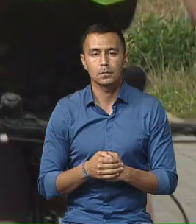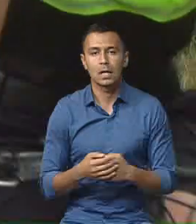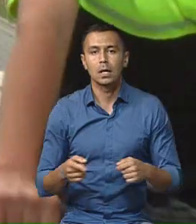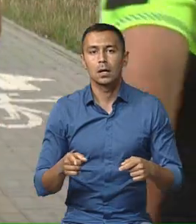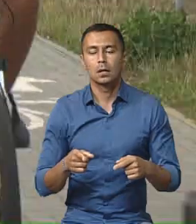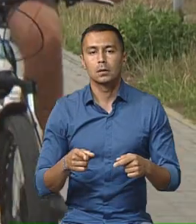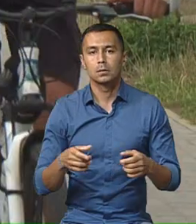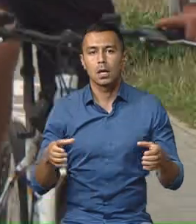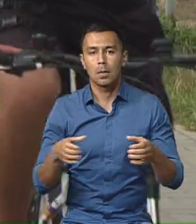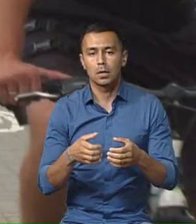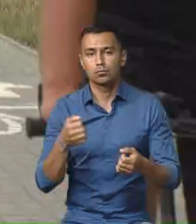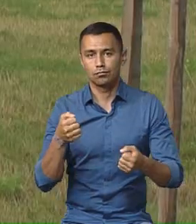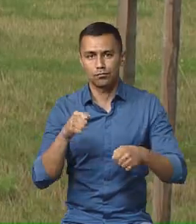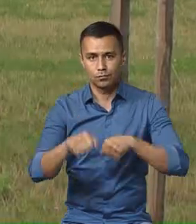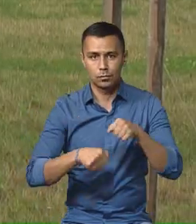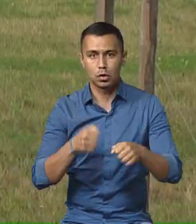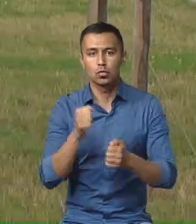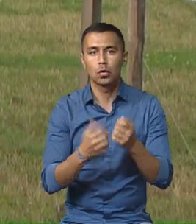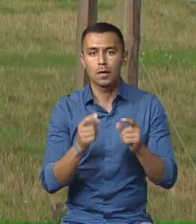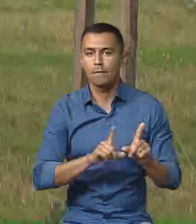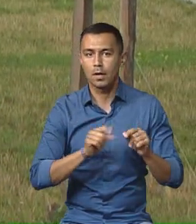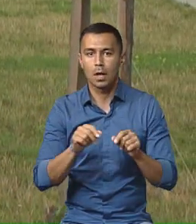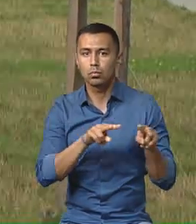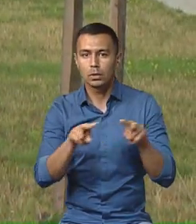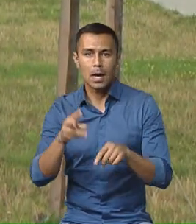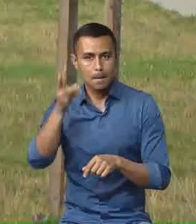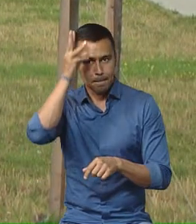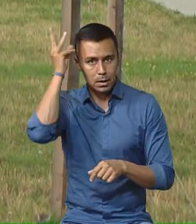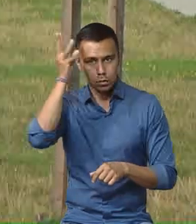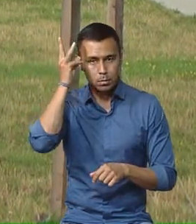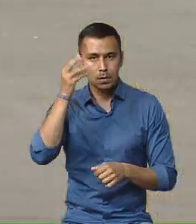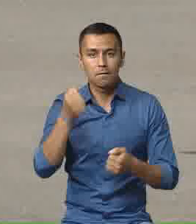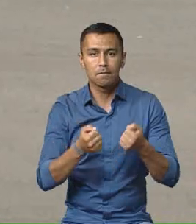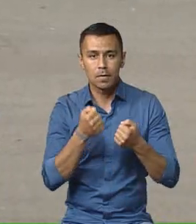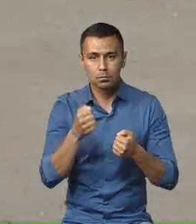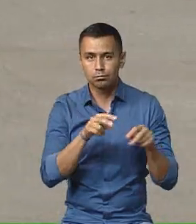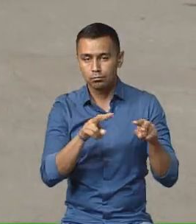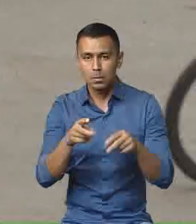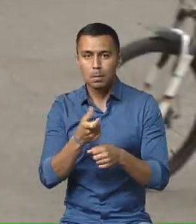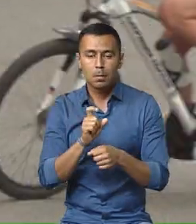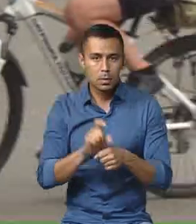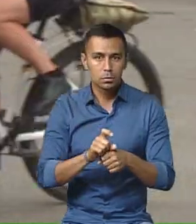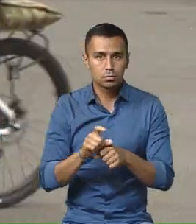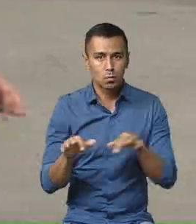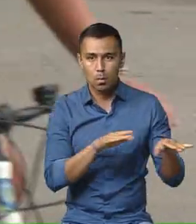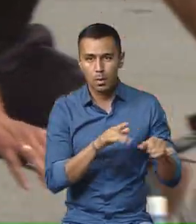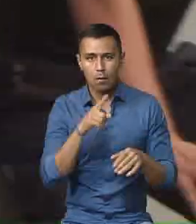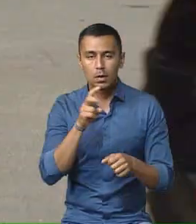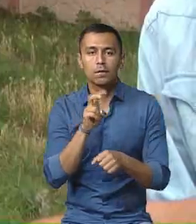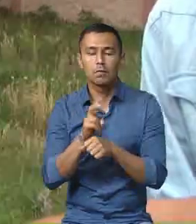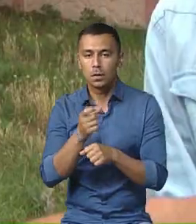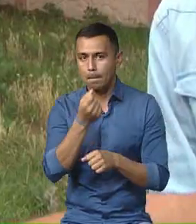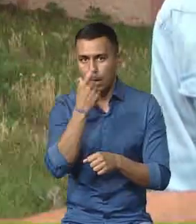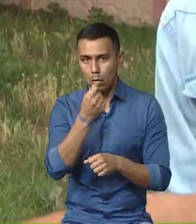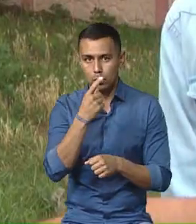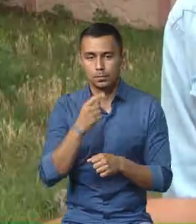Екіпаж велопатруля у складі 2 поліцейських щодня виїжджає на патрулювання Хмельницького. Велопатрульні більш мобільні від піших патрульних, каже відвідувач парку імені